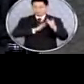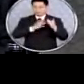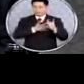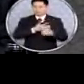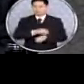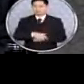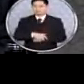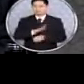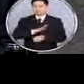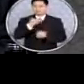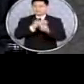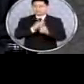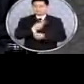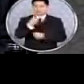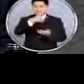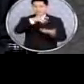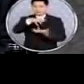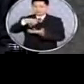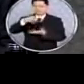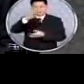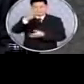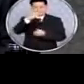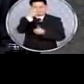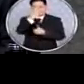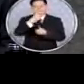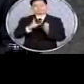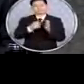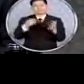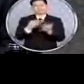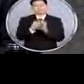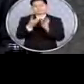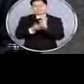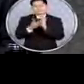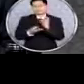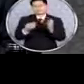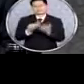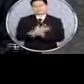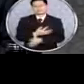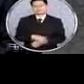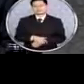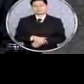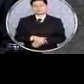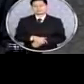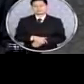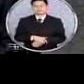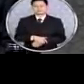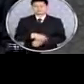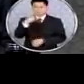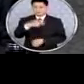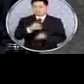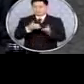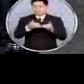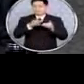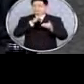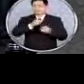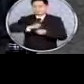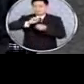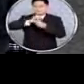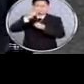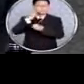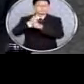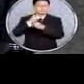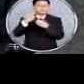们给予2桶金的这些照顾，我没有时间详细的说。但是更重要的是要创造就业的机